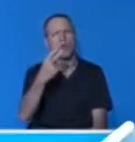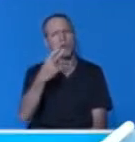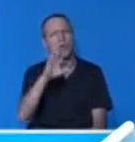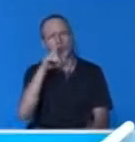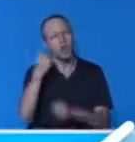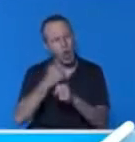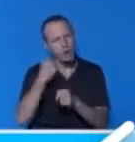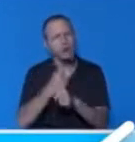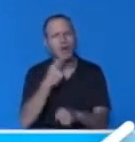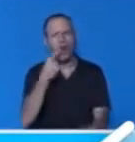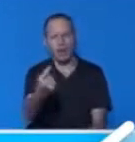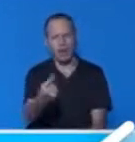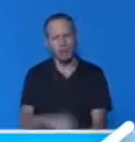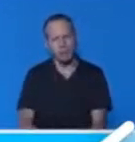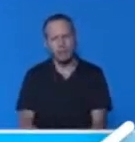שאת עושה ואומרת,